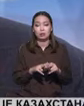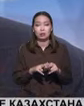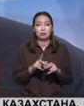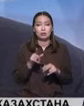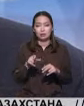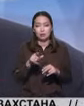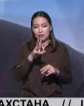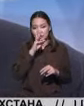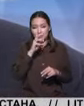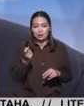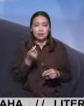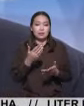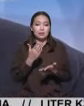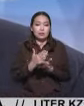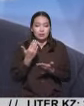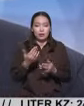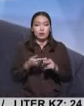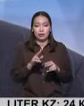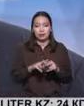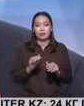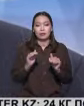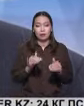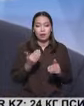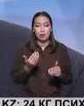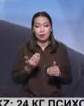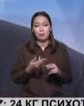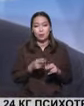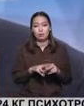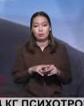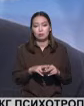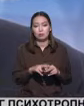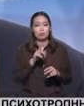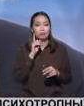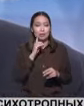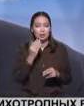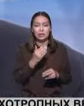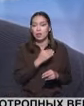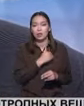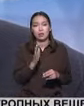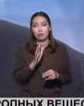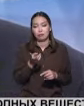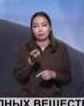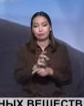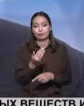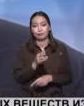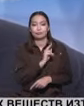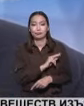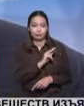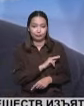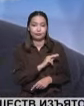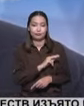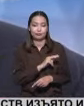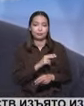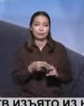зарплату. Поэтому зарплата у нас, конечно, немножко низковатая, поэтому молодежь нам не хочет приходить. Стараемся удерживать наших